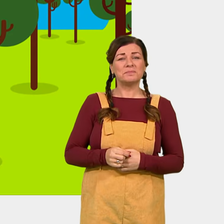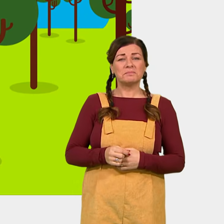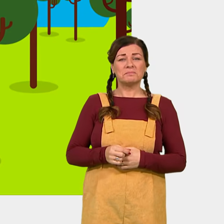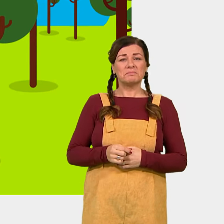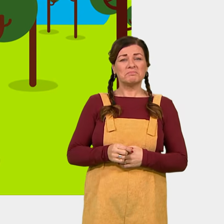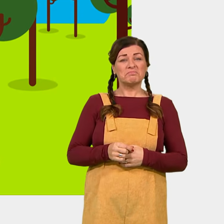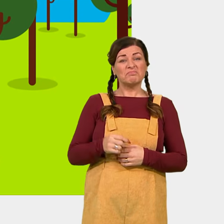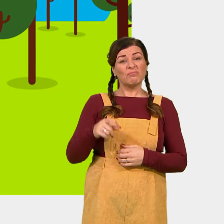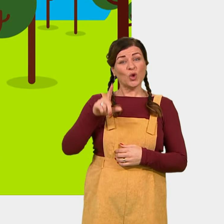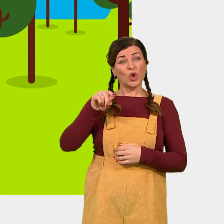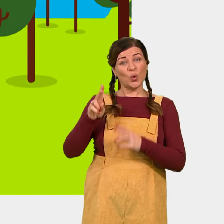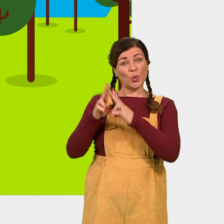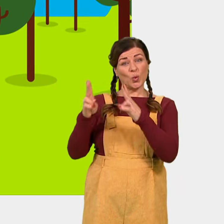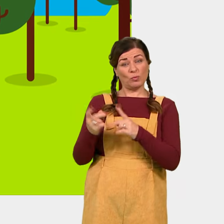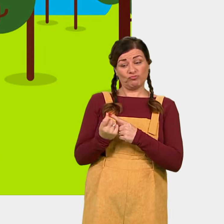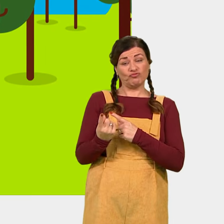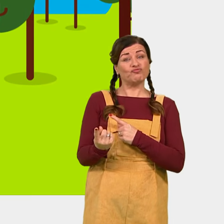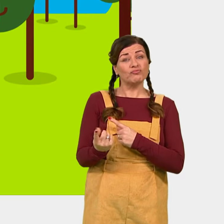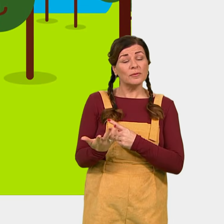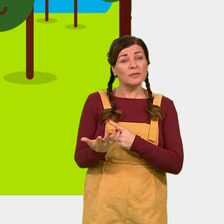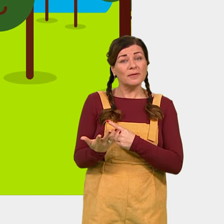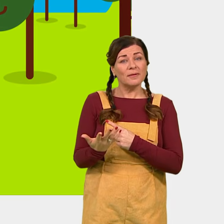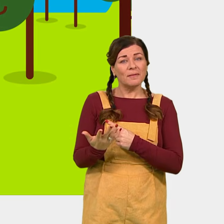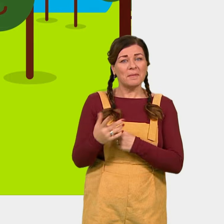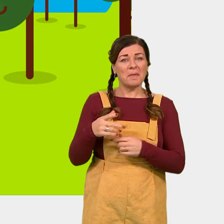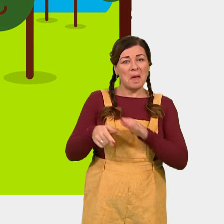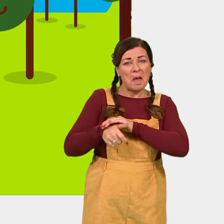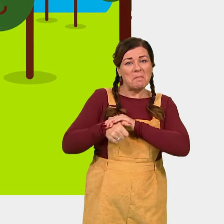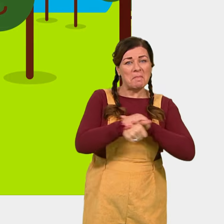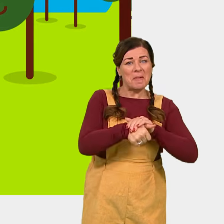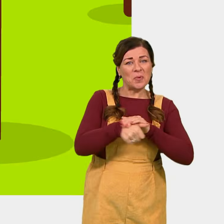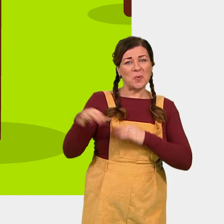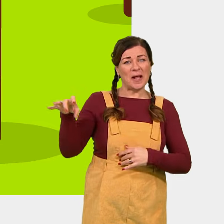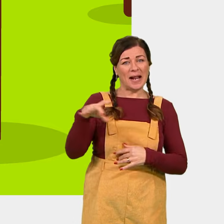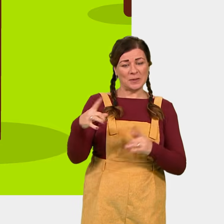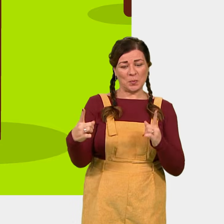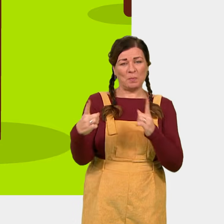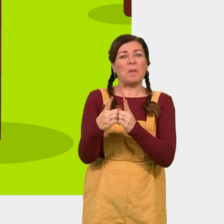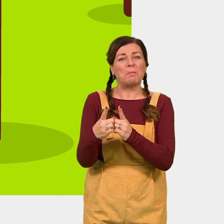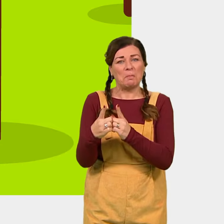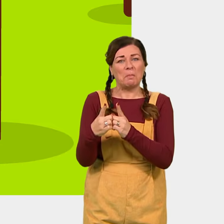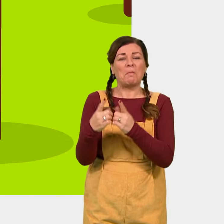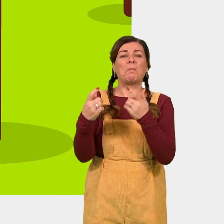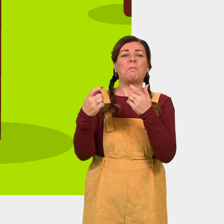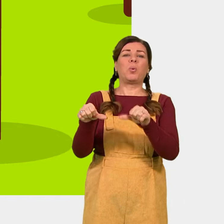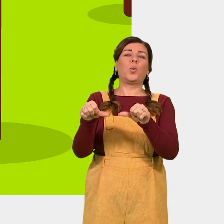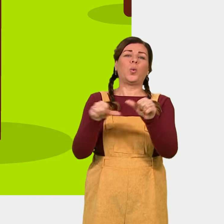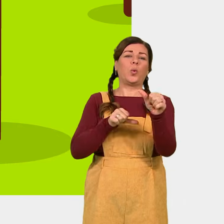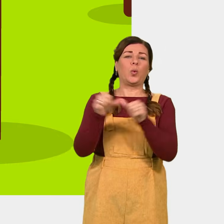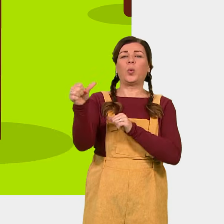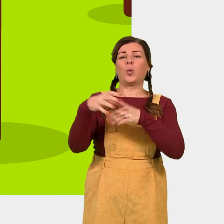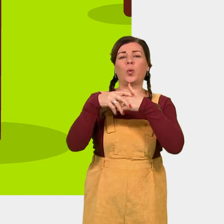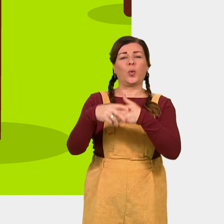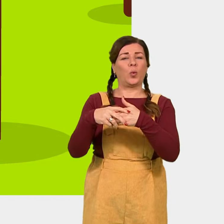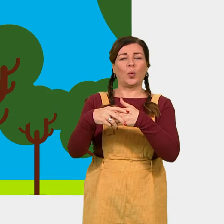o dŷ cyw, fe wnaeth Mbecw ac Anansi gyfarfod. Daethon nhw'n ffrindiau yn